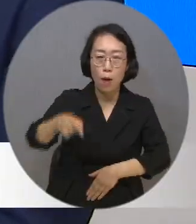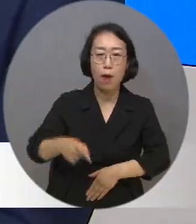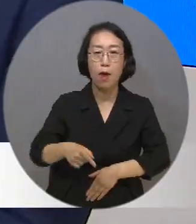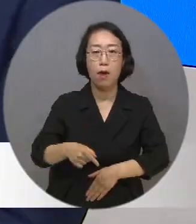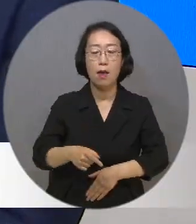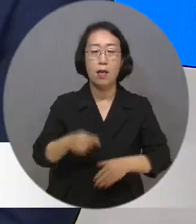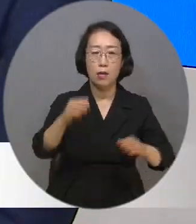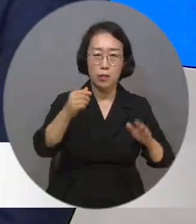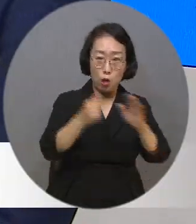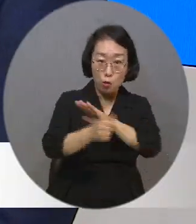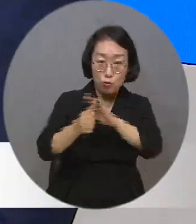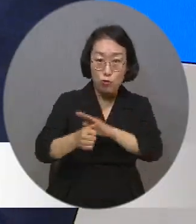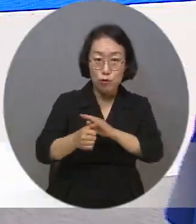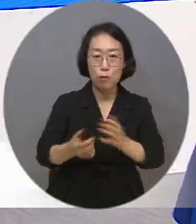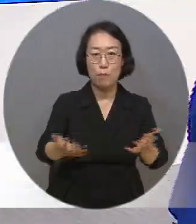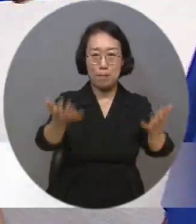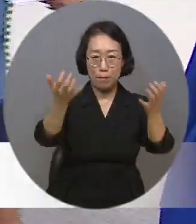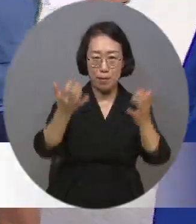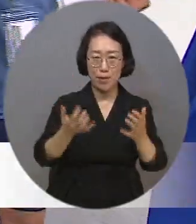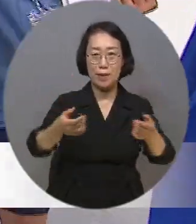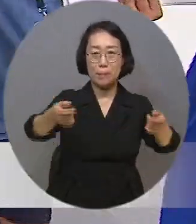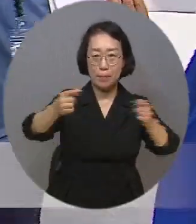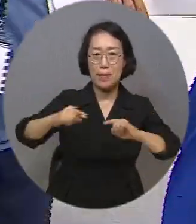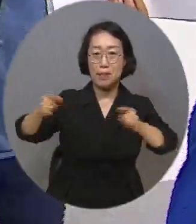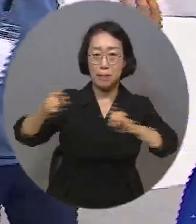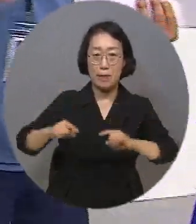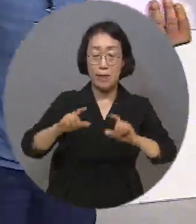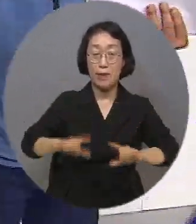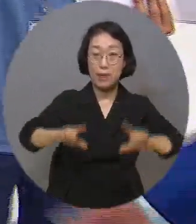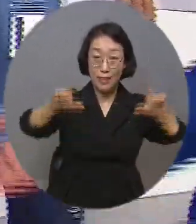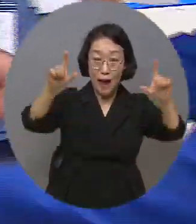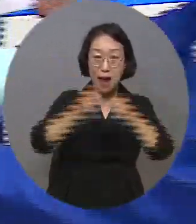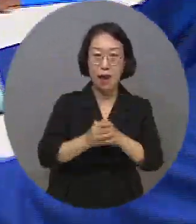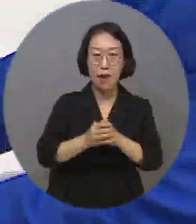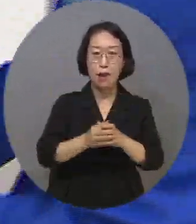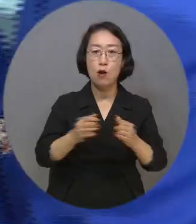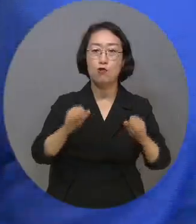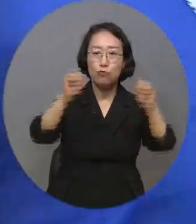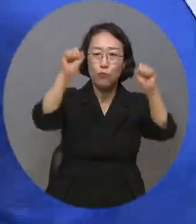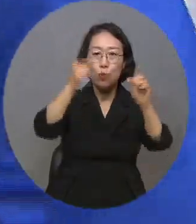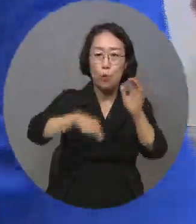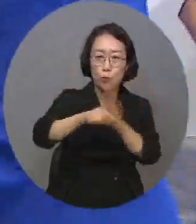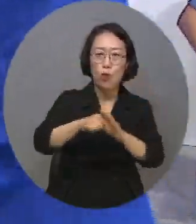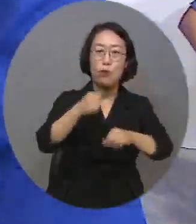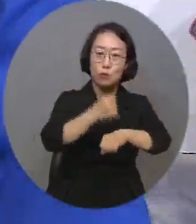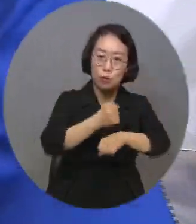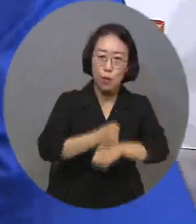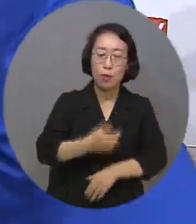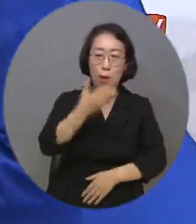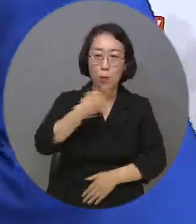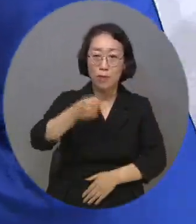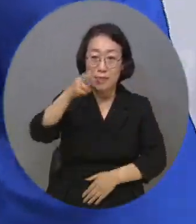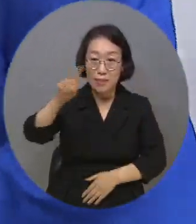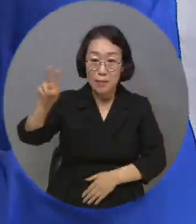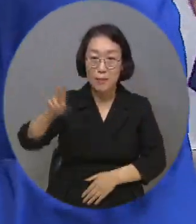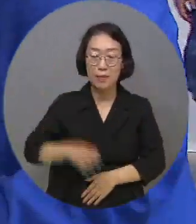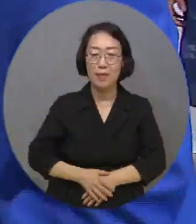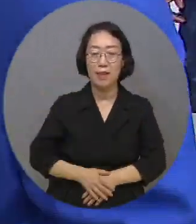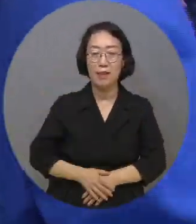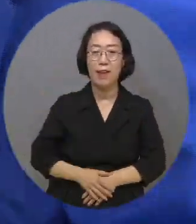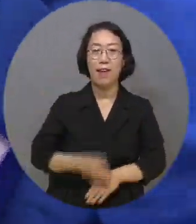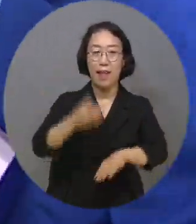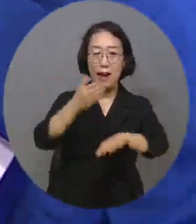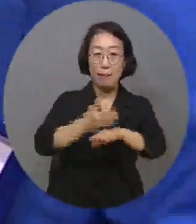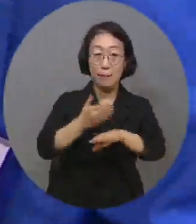선수 등이 참석했습니다. 이날 현장에서는 스포츠 발전을 위해 헌신한 복지TV 최규혁 회장에게